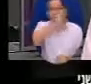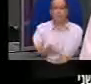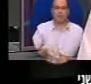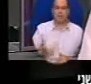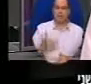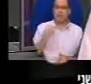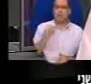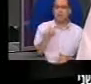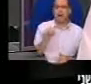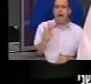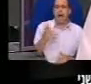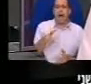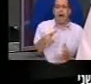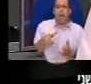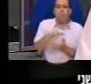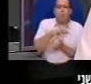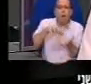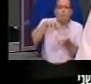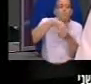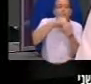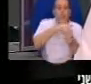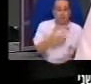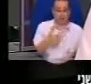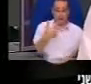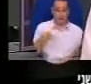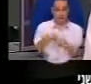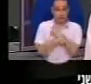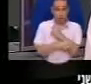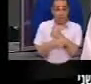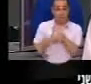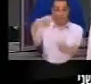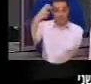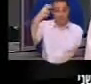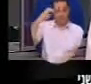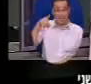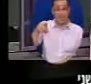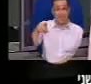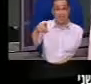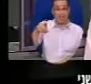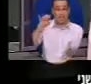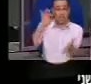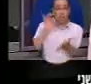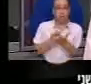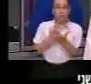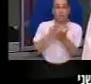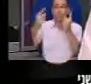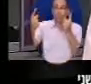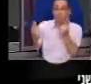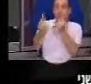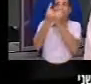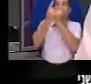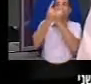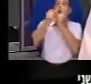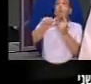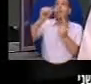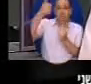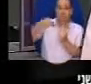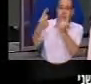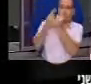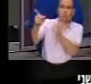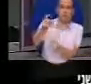כשהם מגיעים. בסופו של דבר, הסטודנט הערבי זה נקודת הפגישה הראשונה שלו, ביום הראשון ללימודים, זה עם קצין